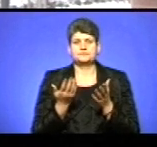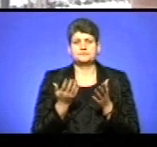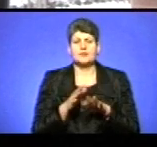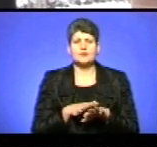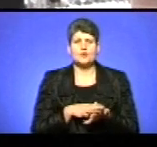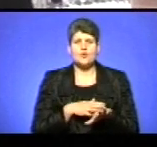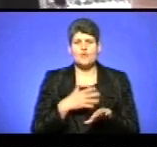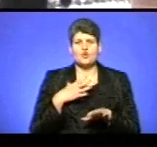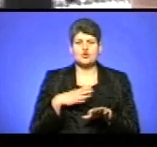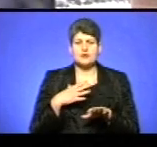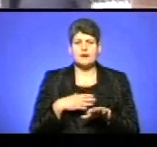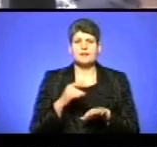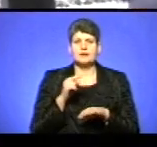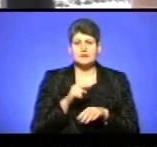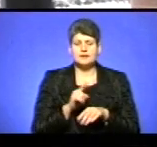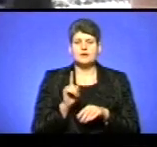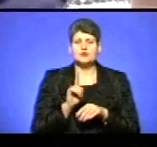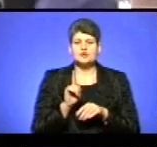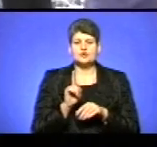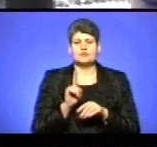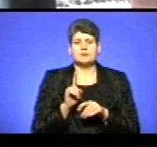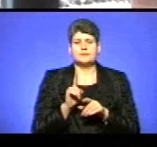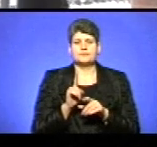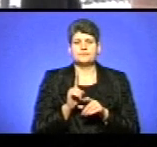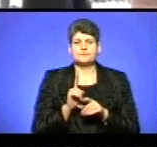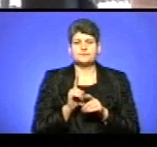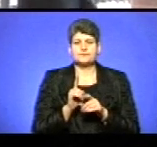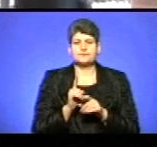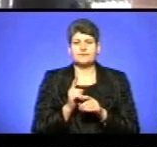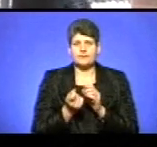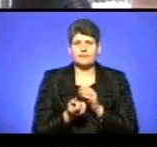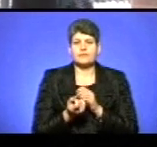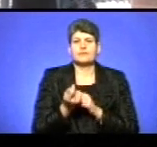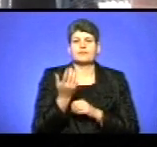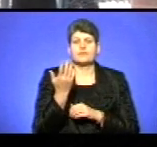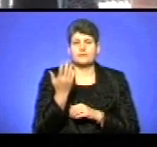довго чекала на те, щоб вирватися назовні.